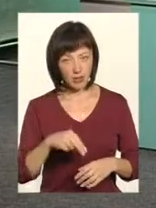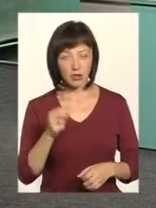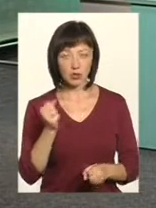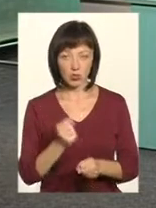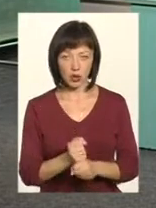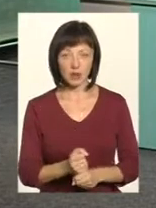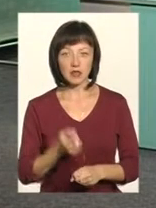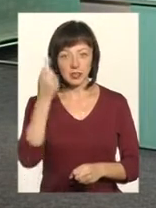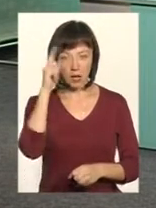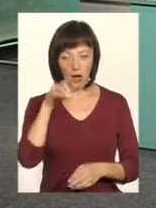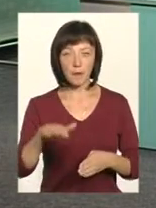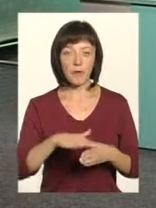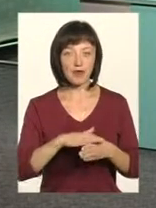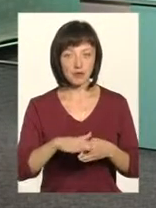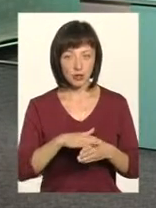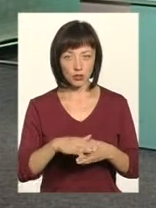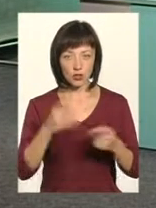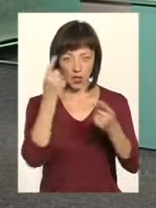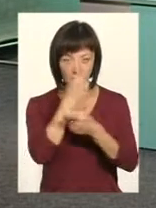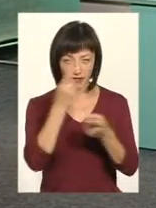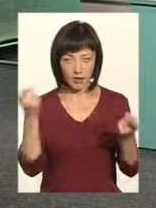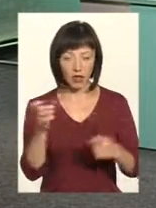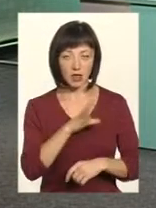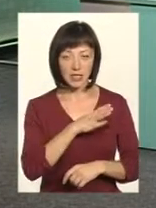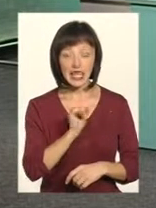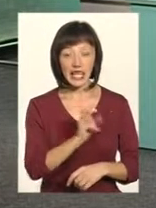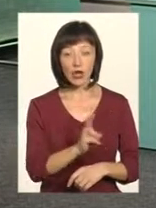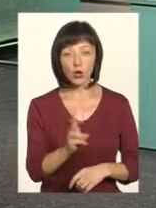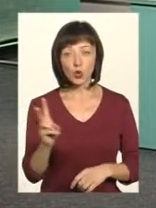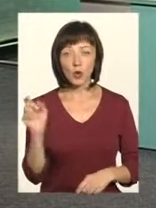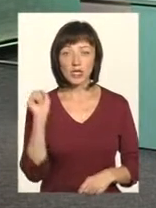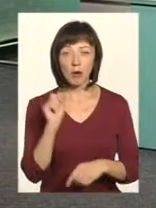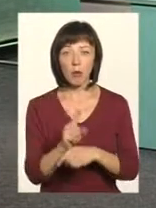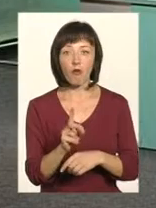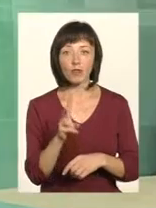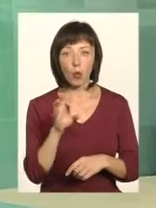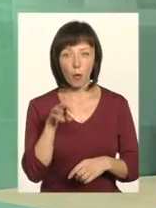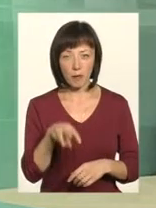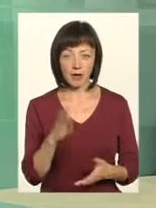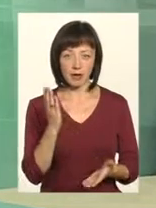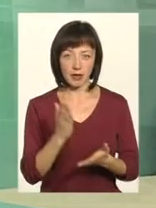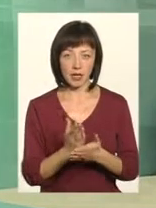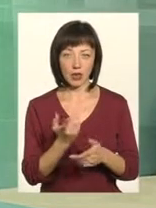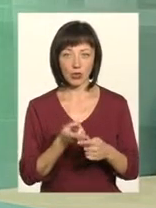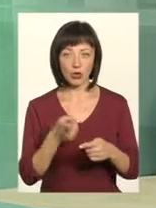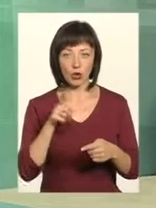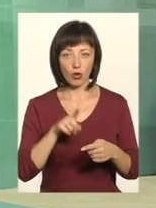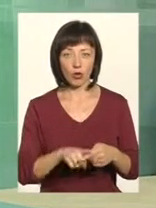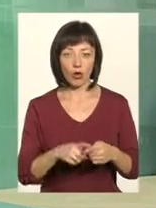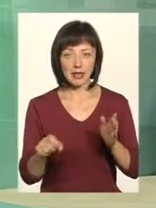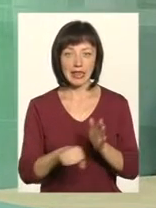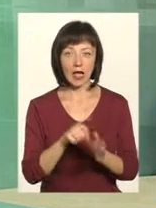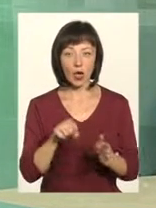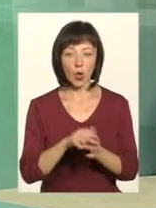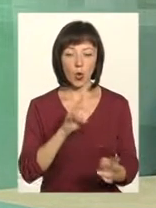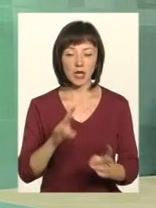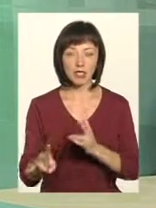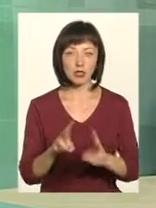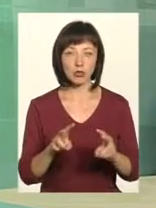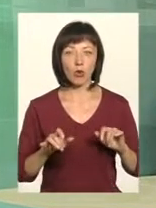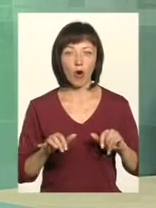знаємо, прізвища вже називалися, і тих, хто замовником є цього терористичного акту,